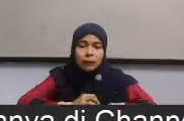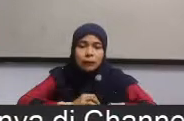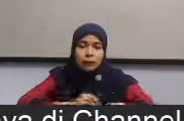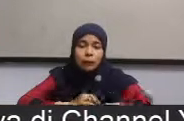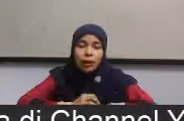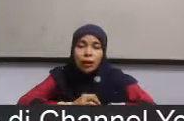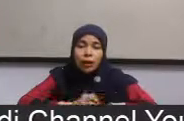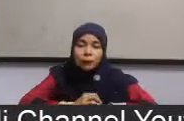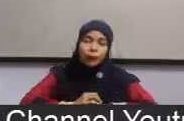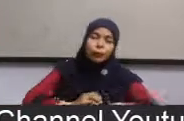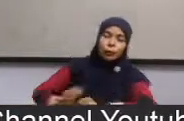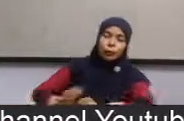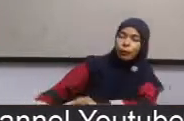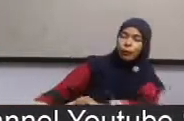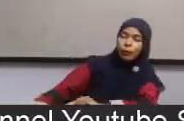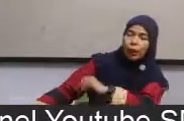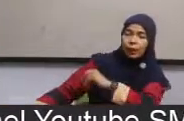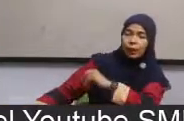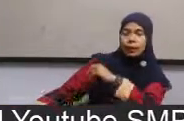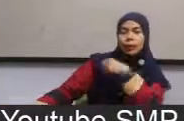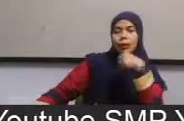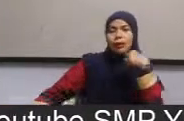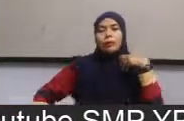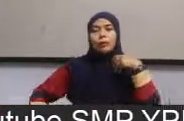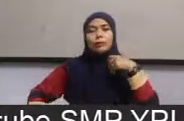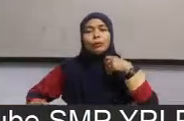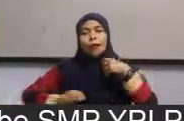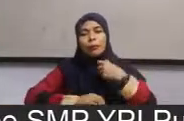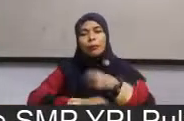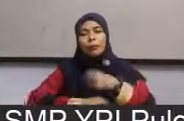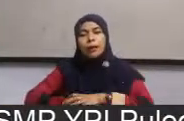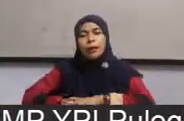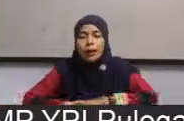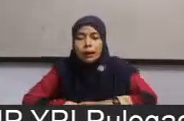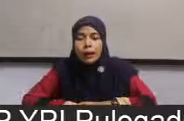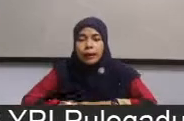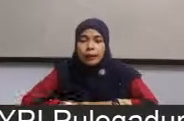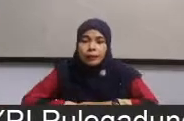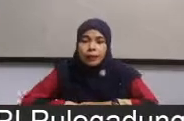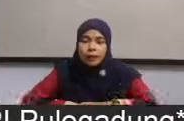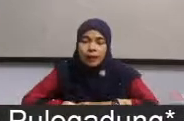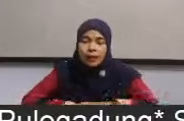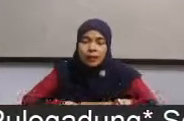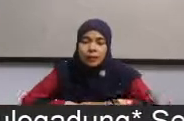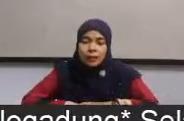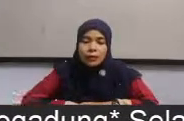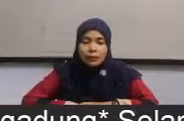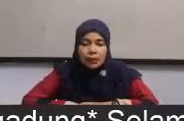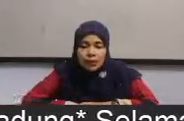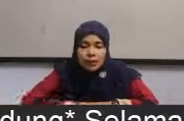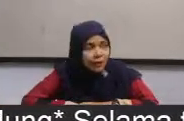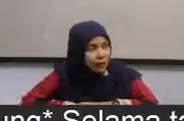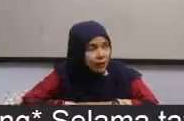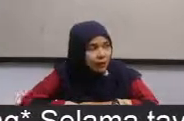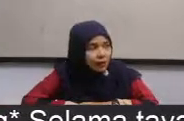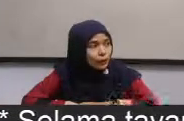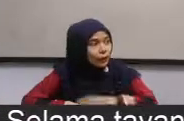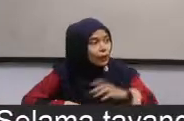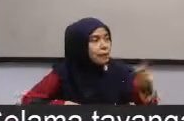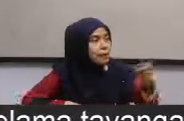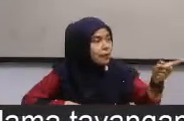menggunakan produk-produk lokal itu adalah produk yang buatan dari bangsa kita sendiri